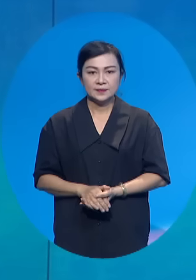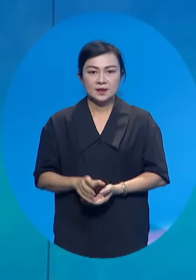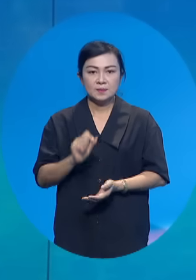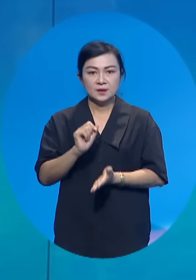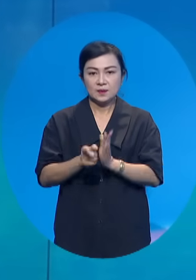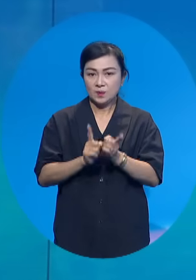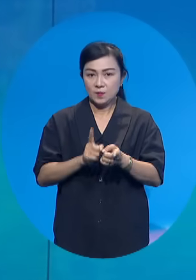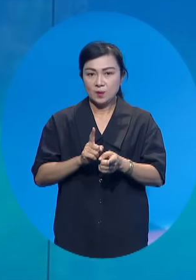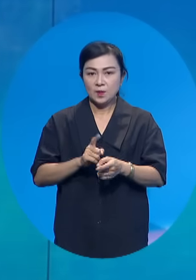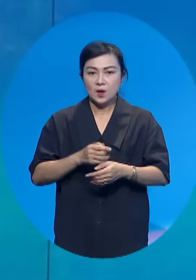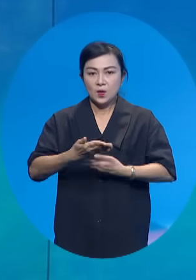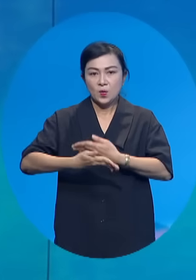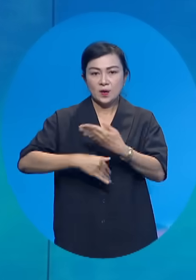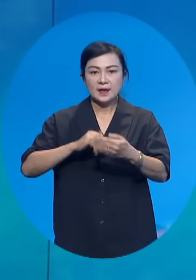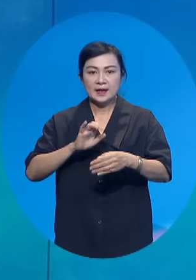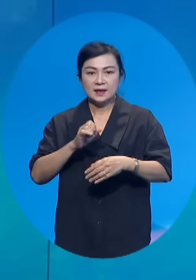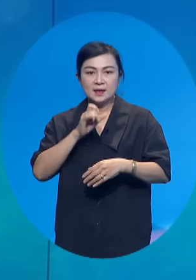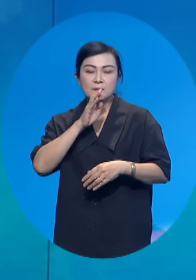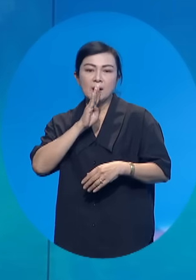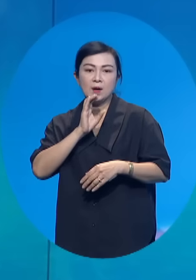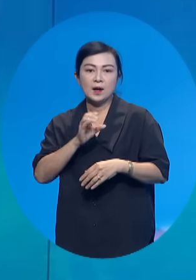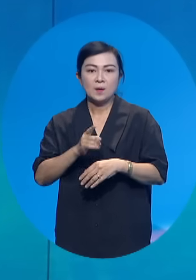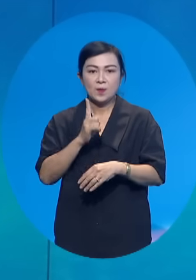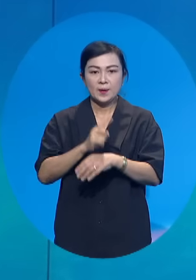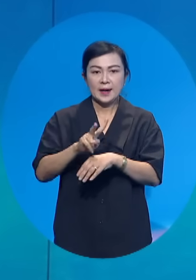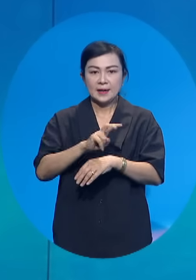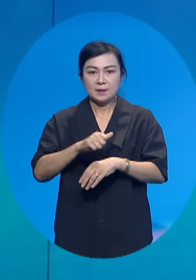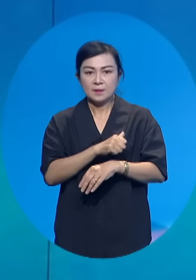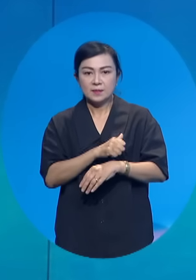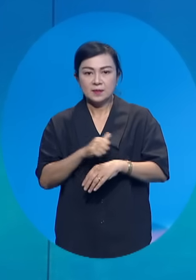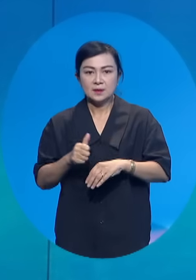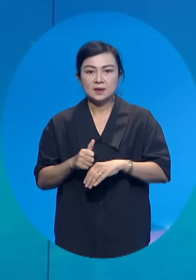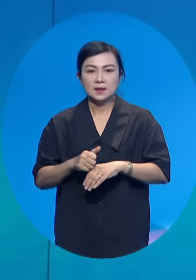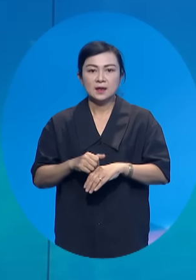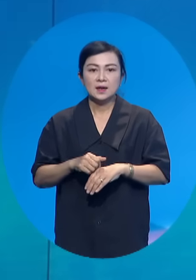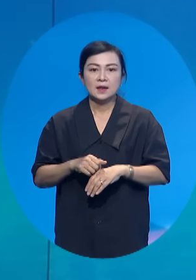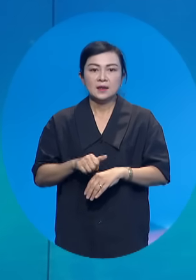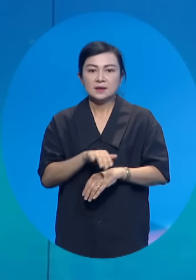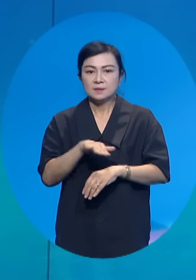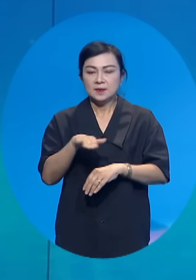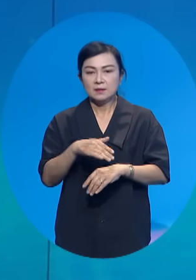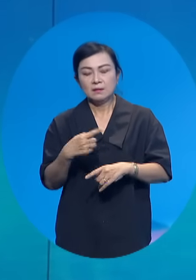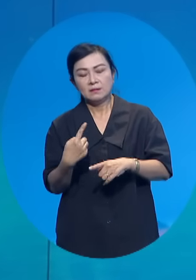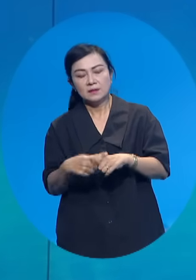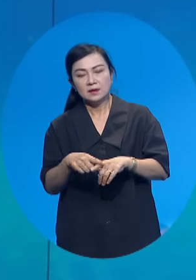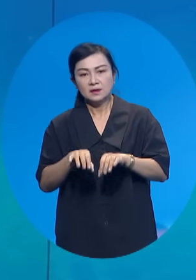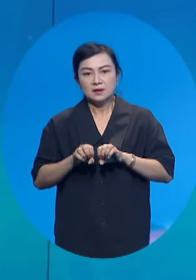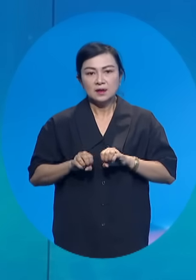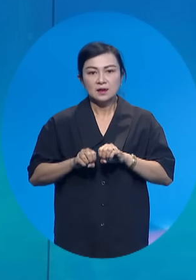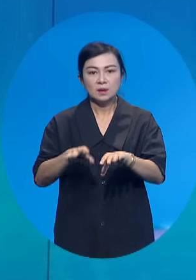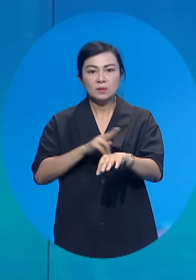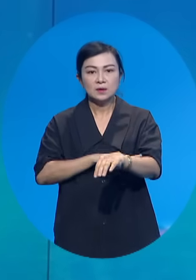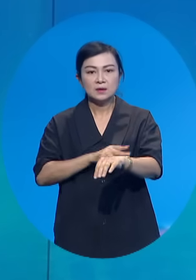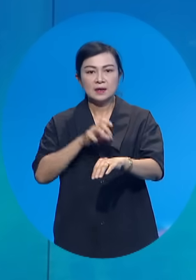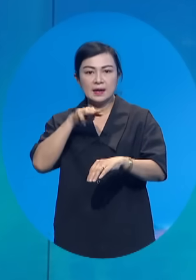cũng trong ngày 10 tháng 11 bộ Ngoại giao Israel báo cáo khoảng 1200 người chủ yếu là dân thường đã thiệt mạng trong cuộc tấn công của